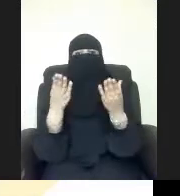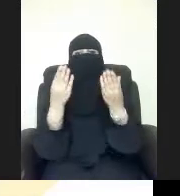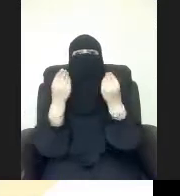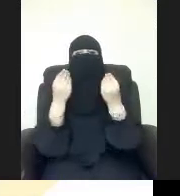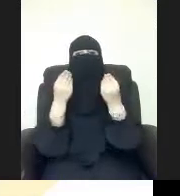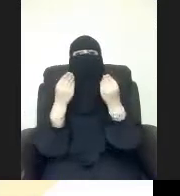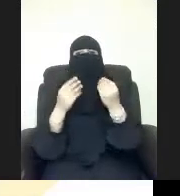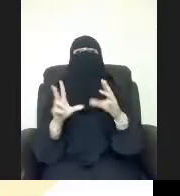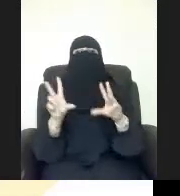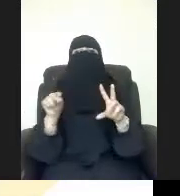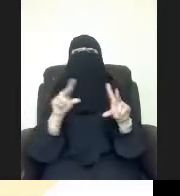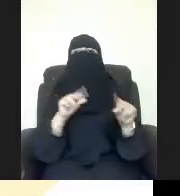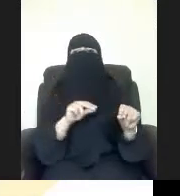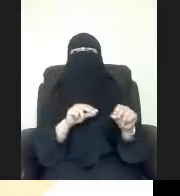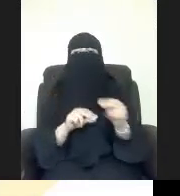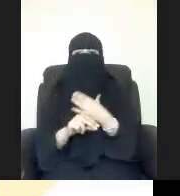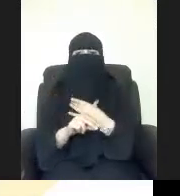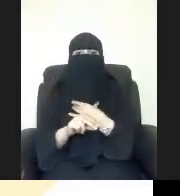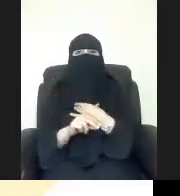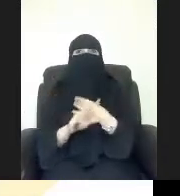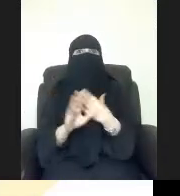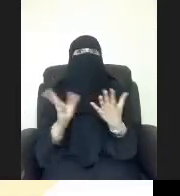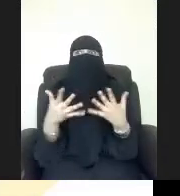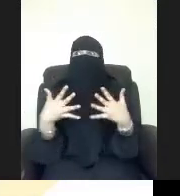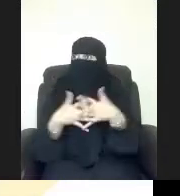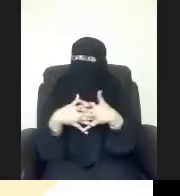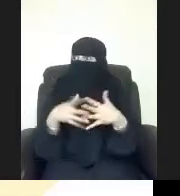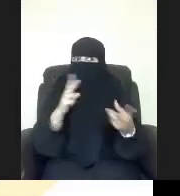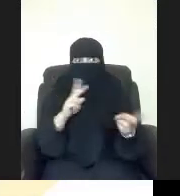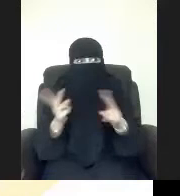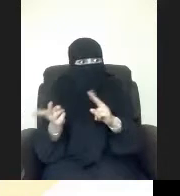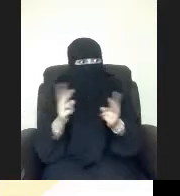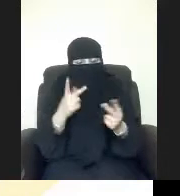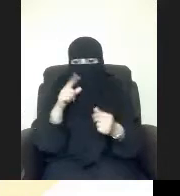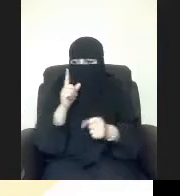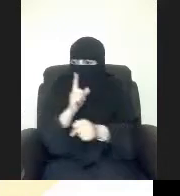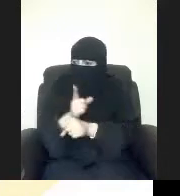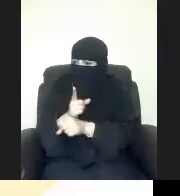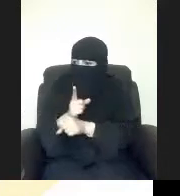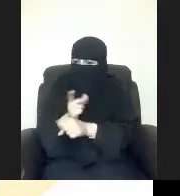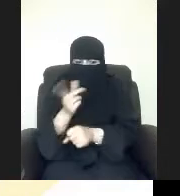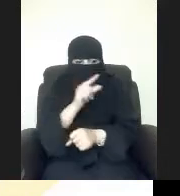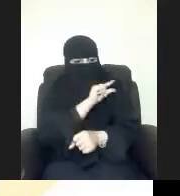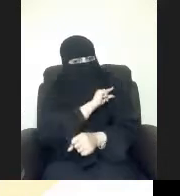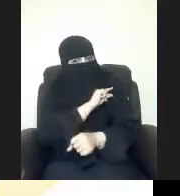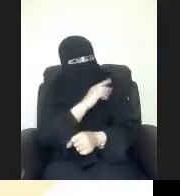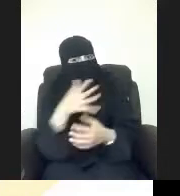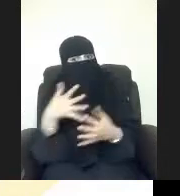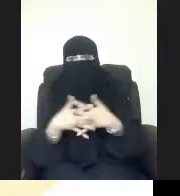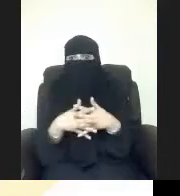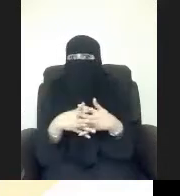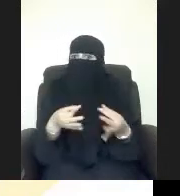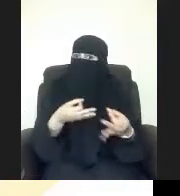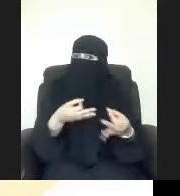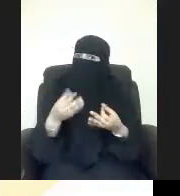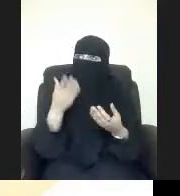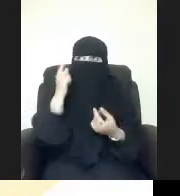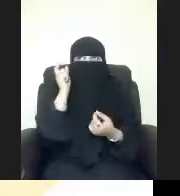هناك تفاعل بين الطالب والمعلم، تفاعل بين الطالب والطالب، تفاعل بين